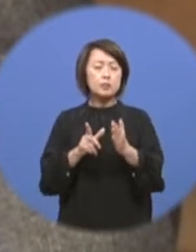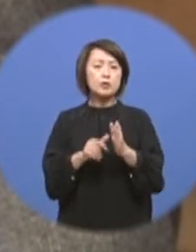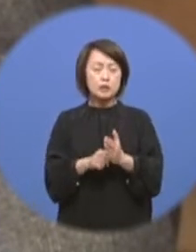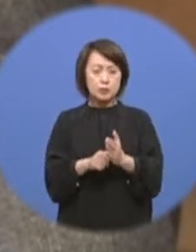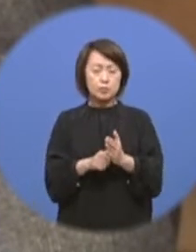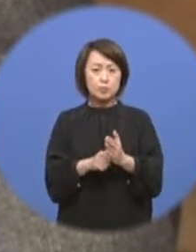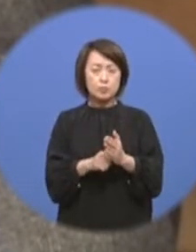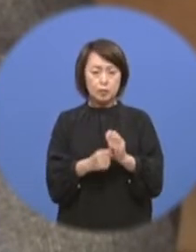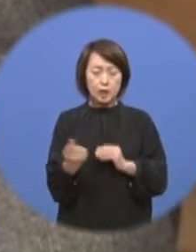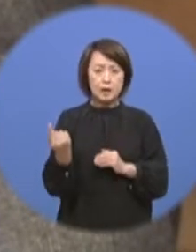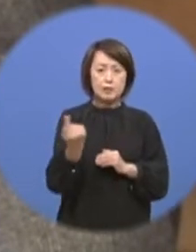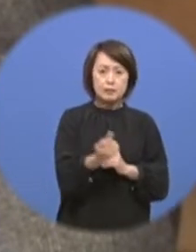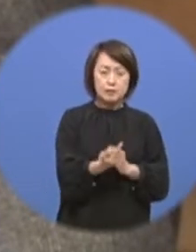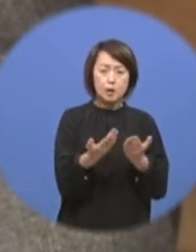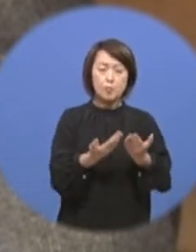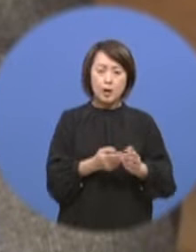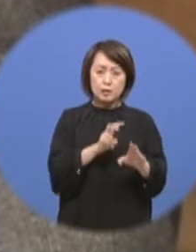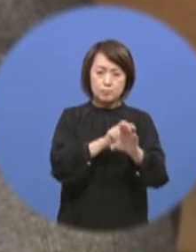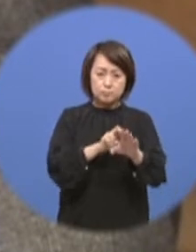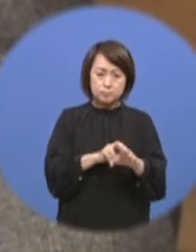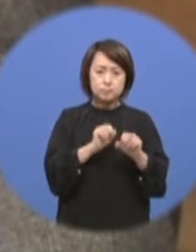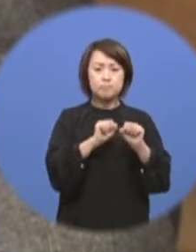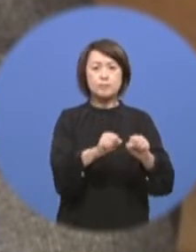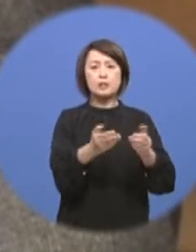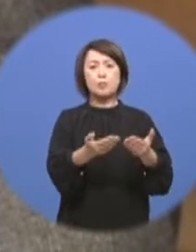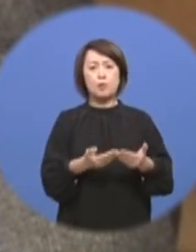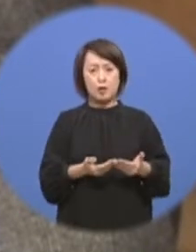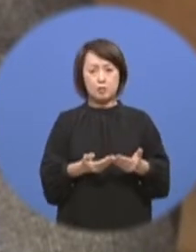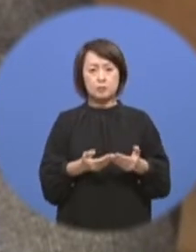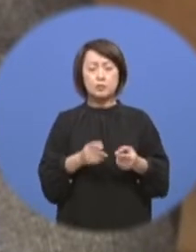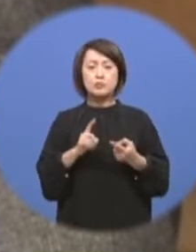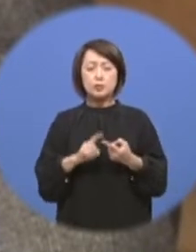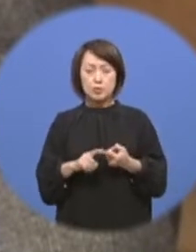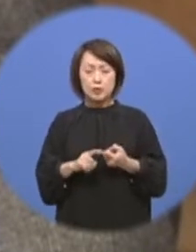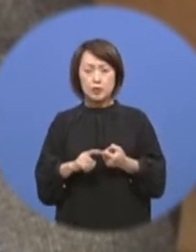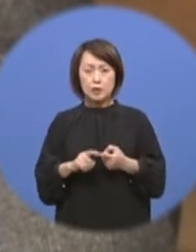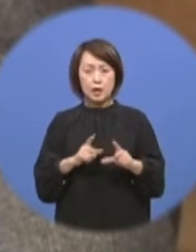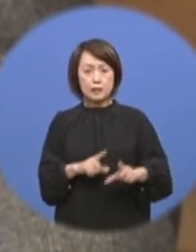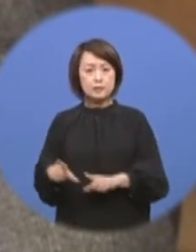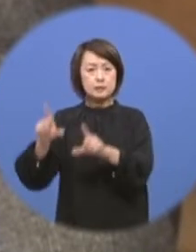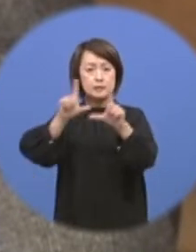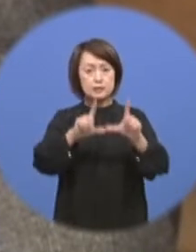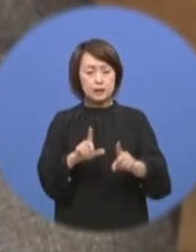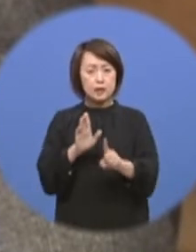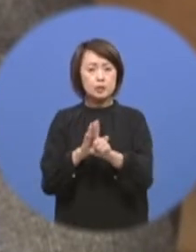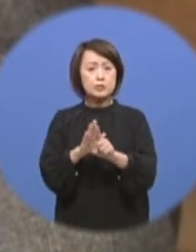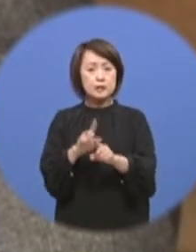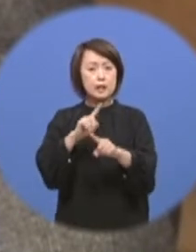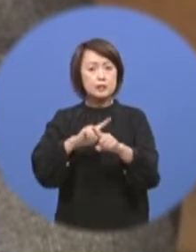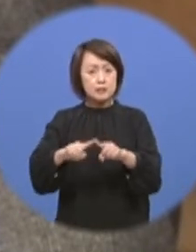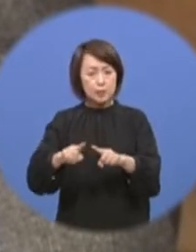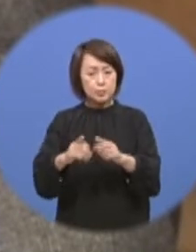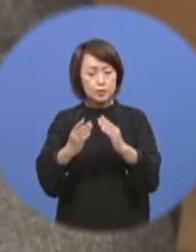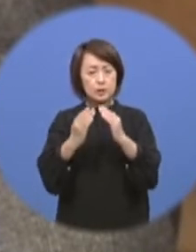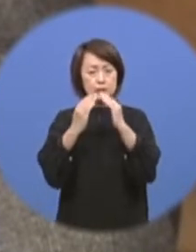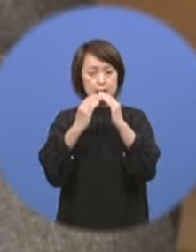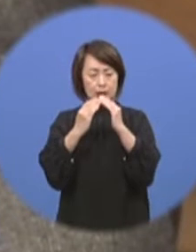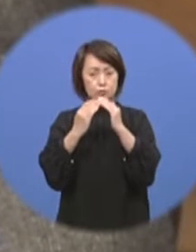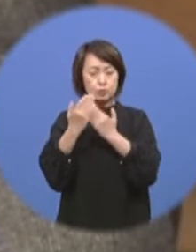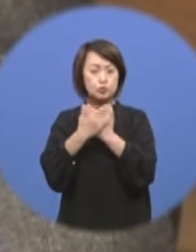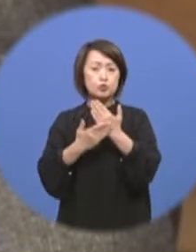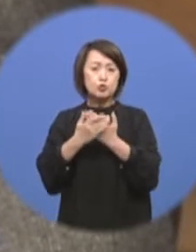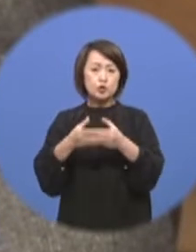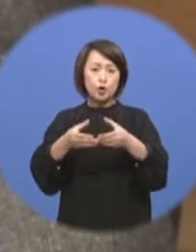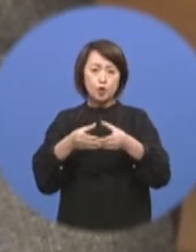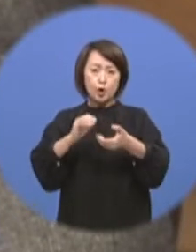それと言ってたのやっていただくとかあるいはあの生活支援サービス自宅療養セットなんての件